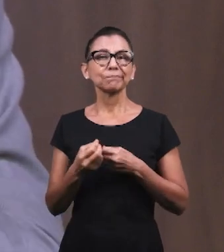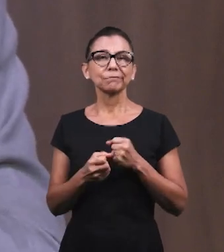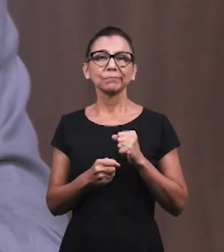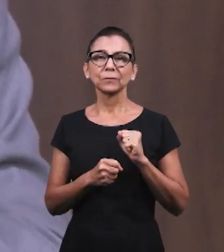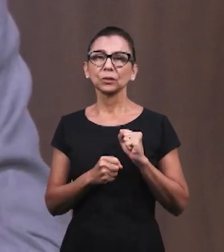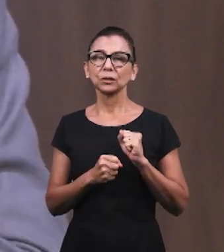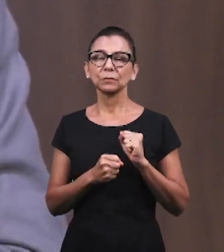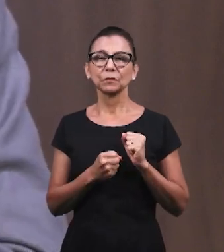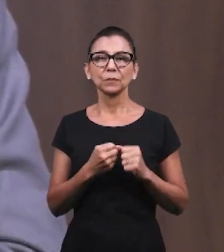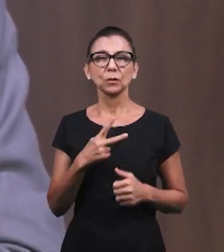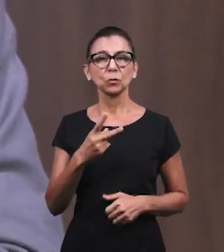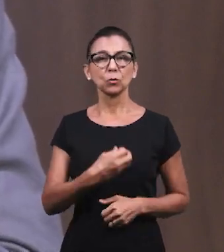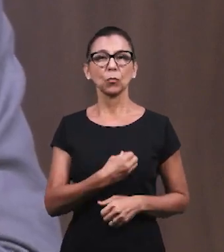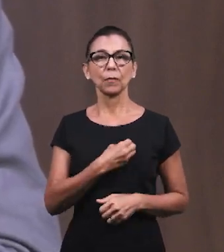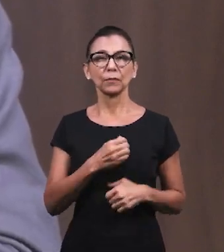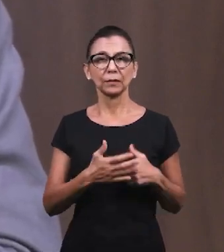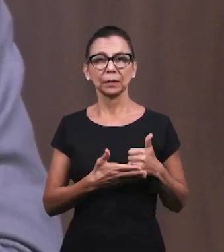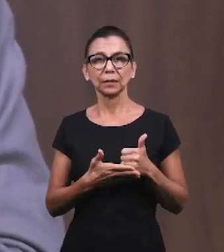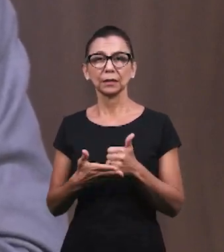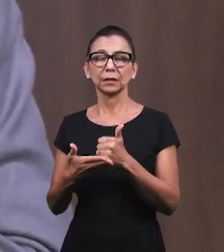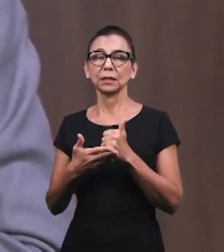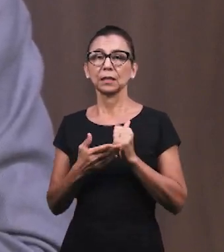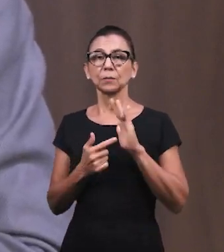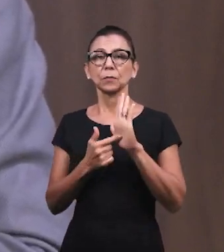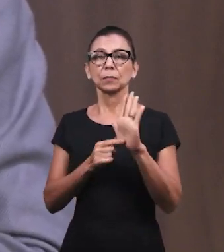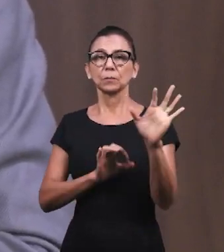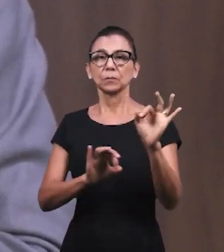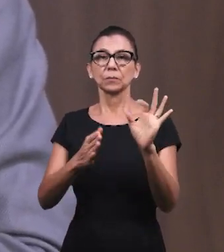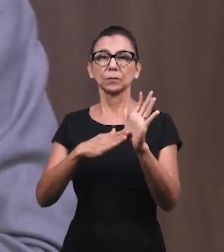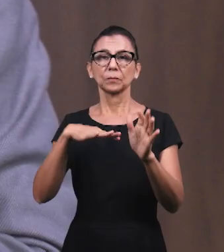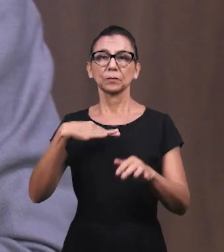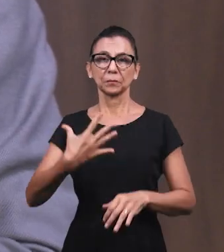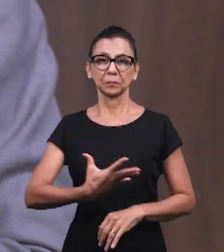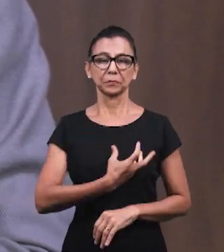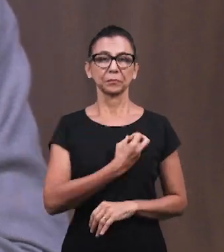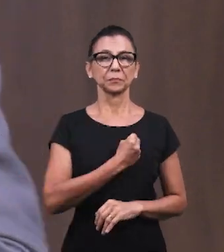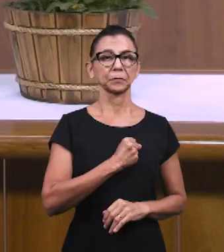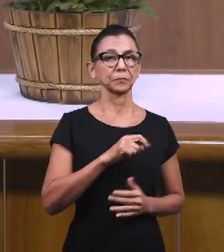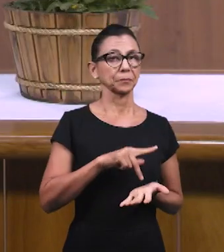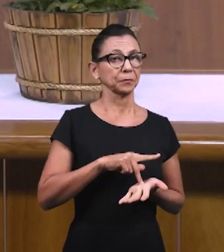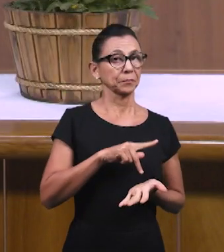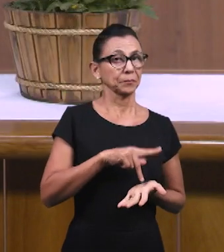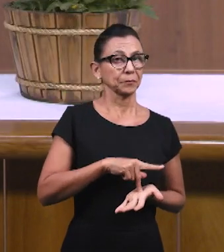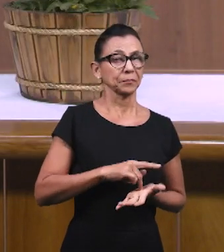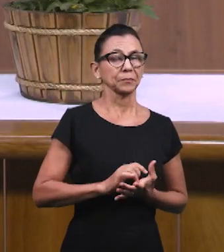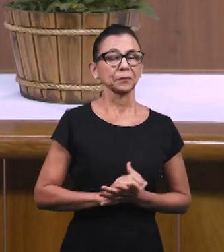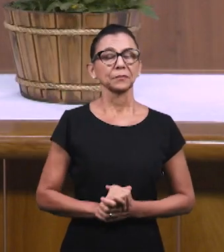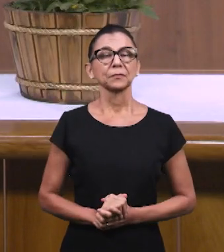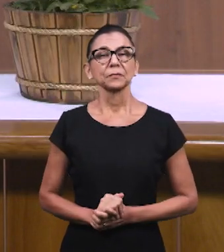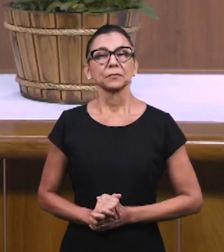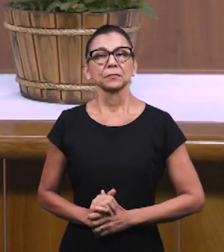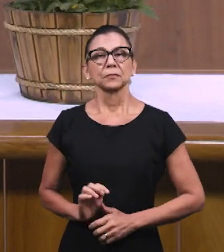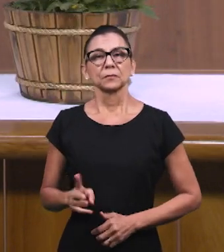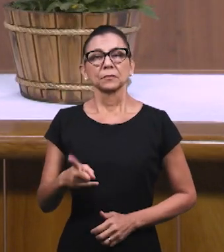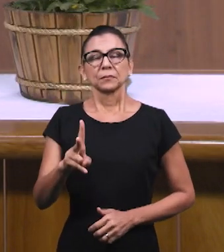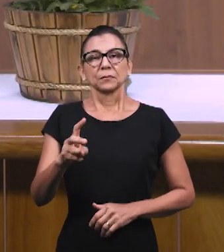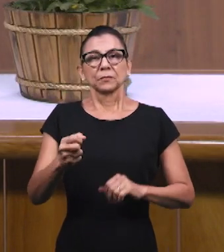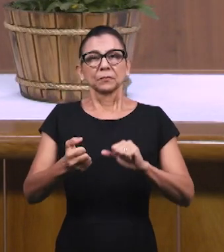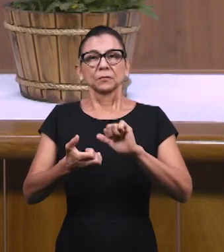votre vie dans le sens du véritable salut. Loué soit le nom du Seigneur. Nous allons continuer à louer le